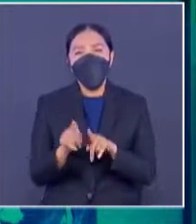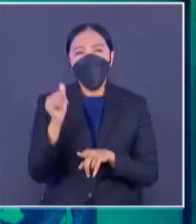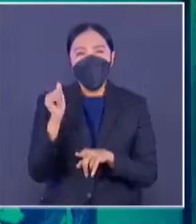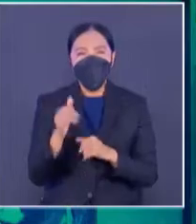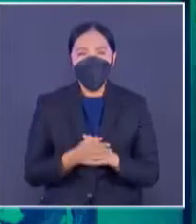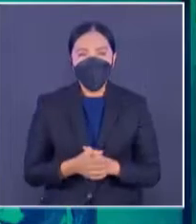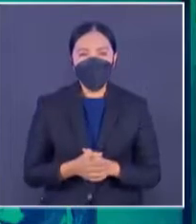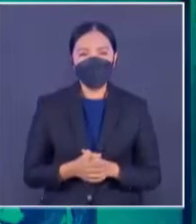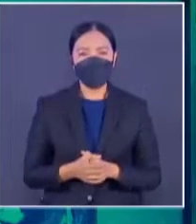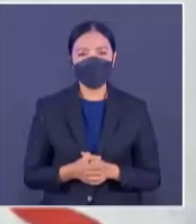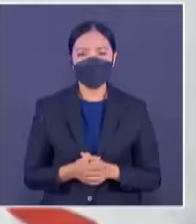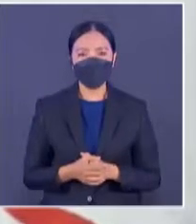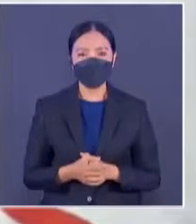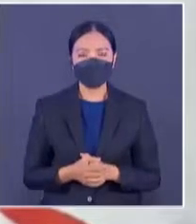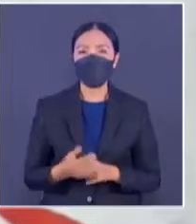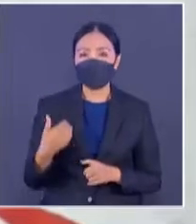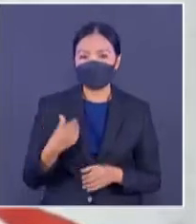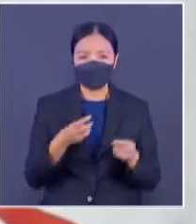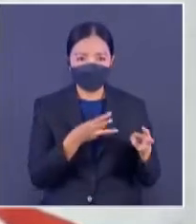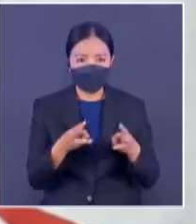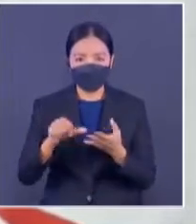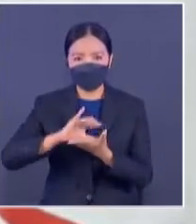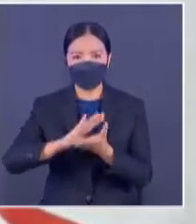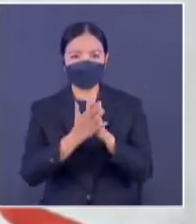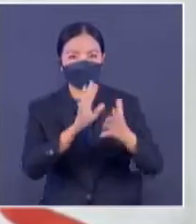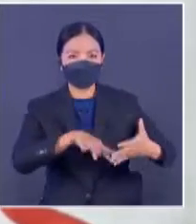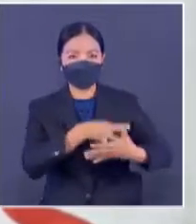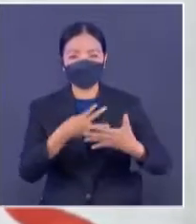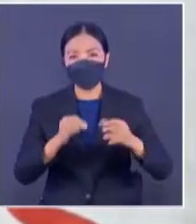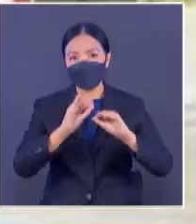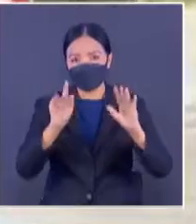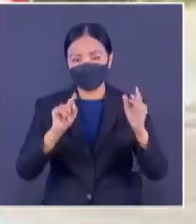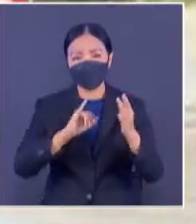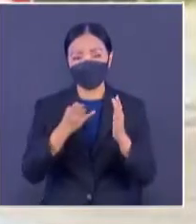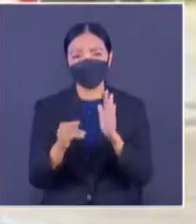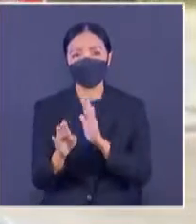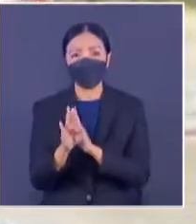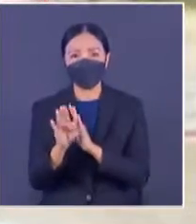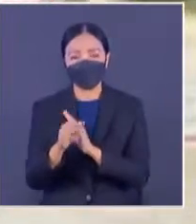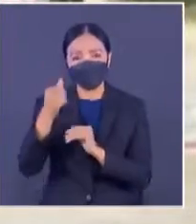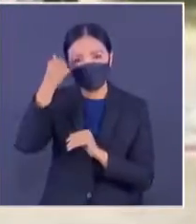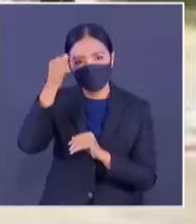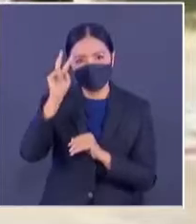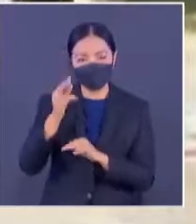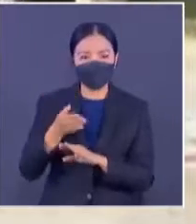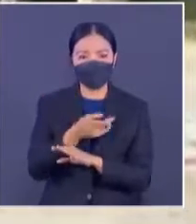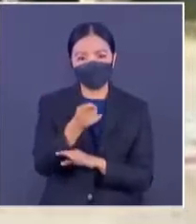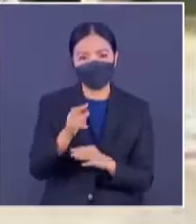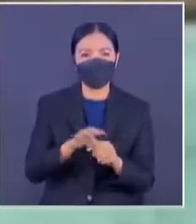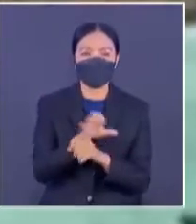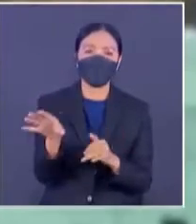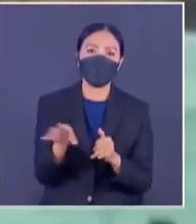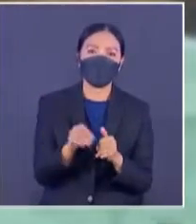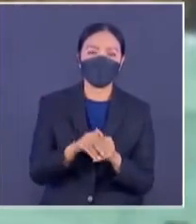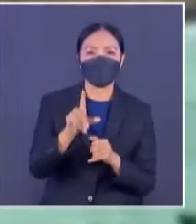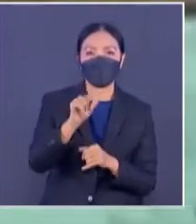ครับก็ต้องมีวิธีมีการปรับแผนกันให้ชัดเจนนะครับอย่างเช่นที่จังหวัดบึงกาฬครับช่วง2วันที่ผ่านมาพบมีผู้ติดเ